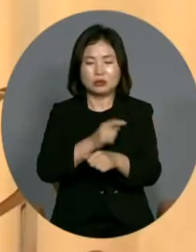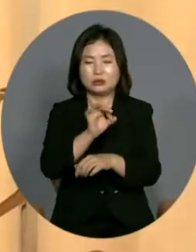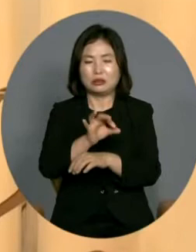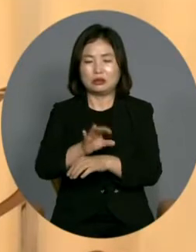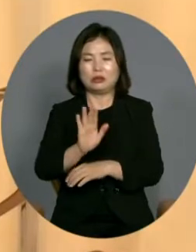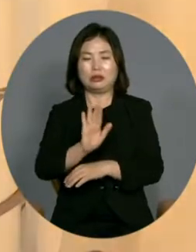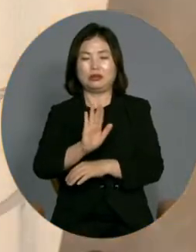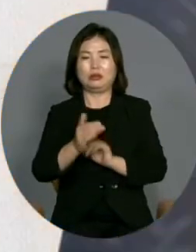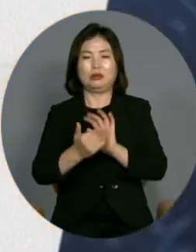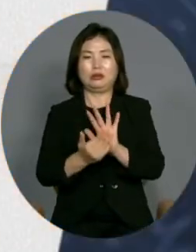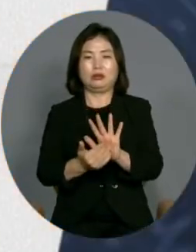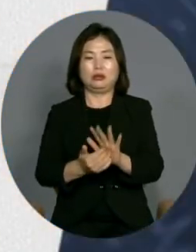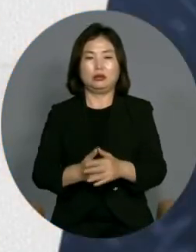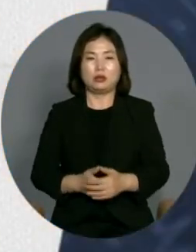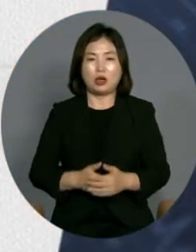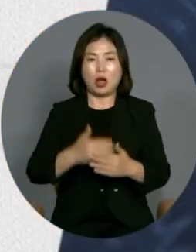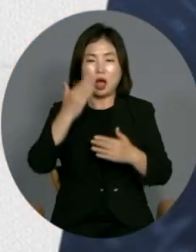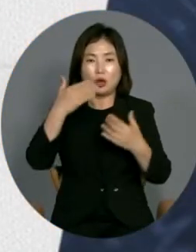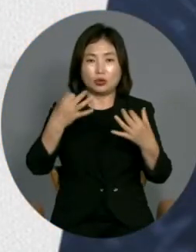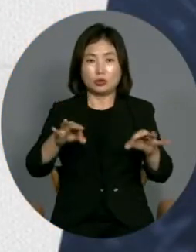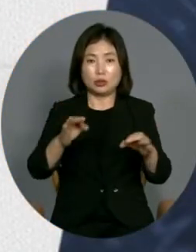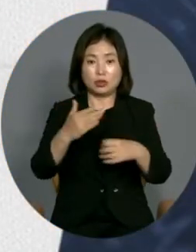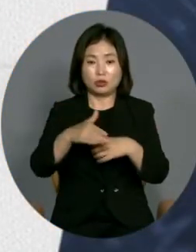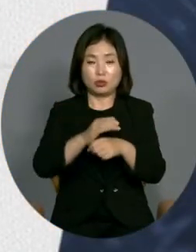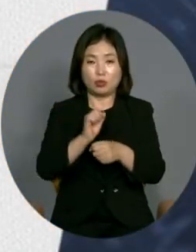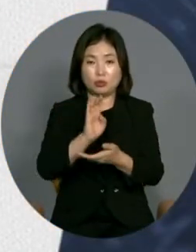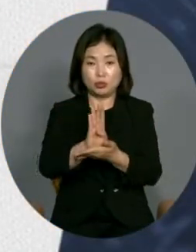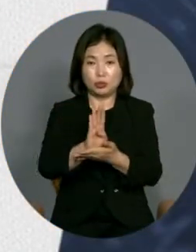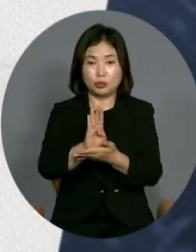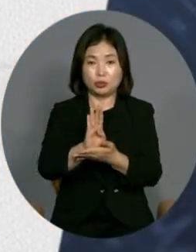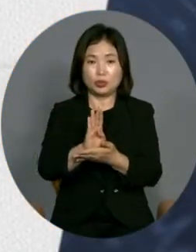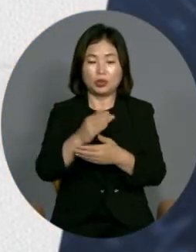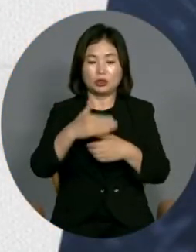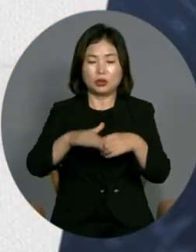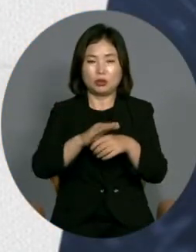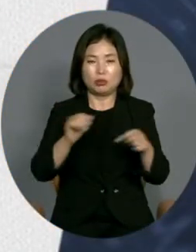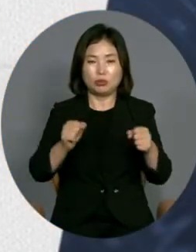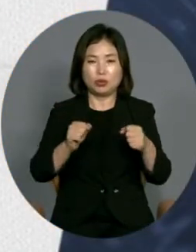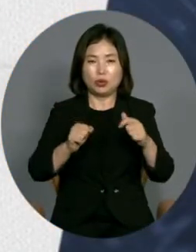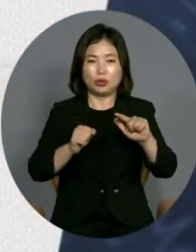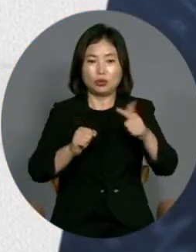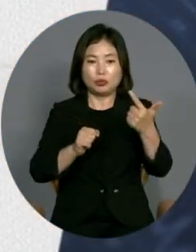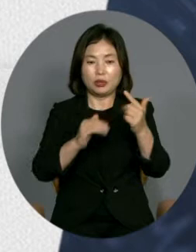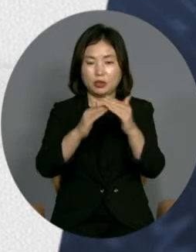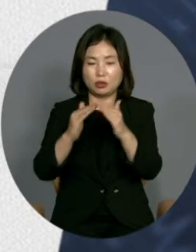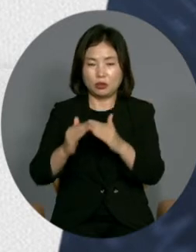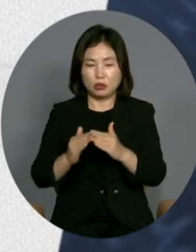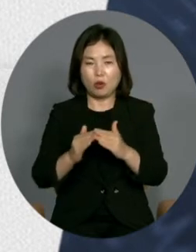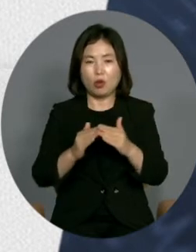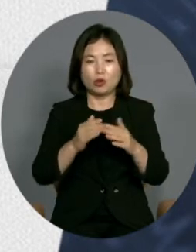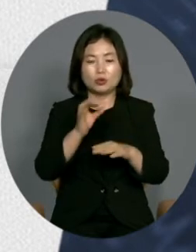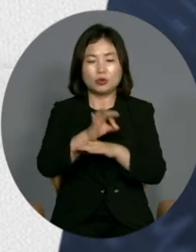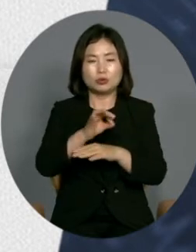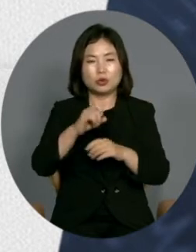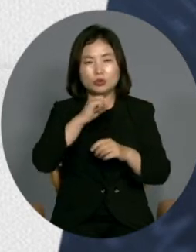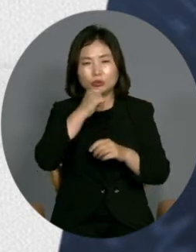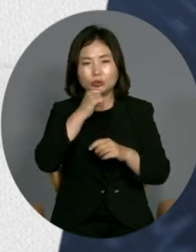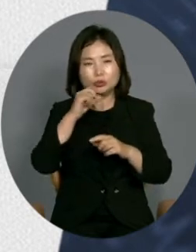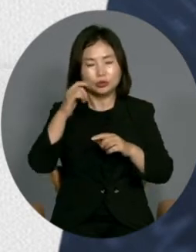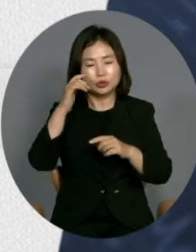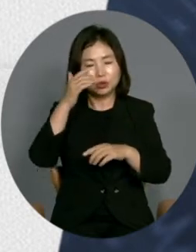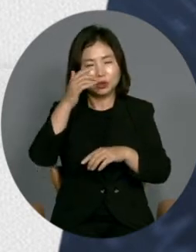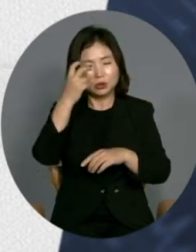이어지고 있습니다. 한국은행 대구경북본부가 최근 대구경북 600가구를 대상으로 소비자 동향을